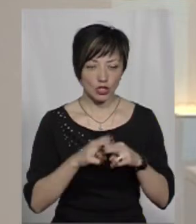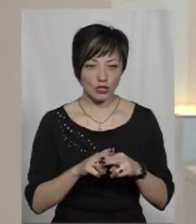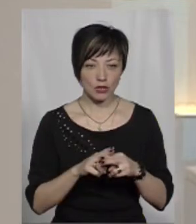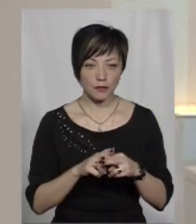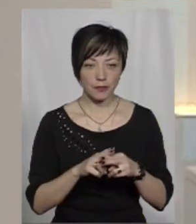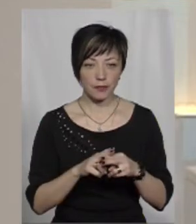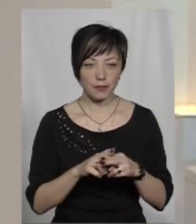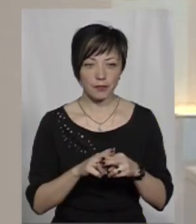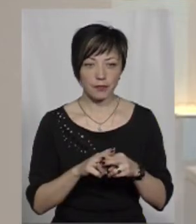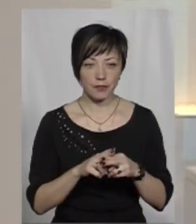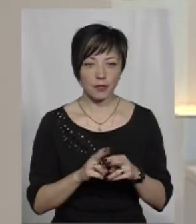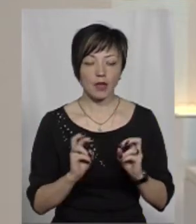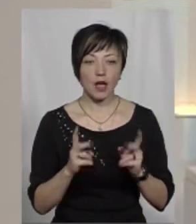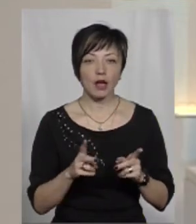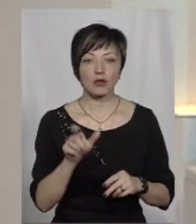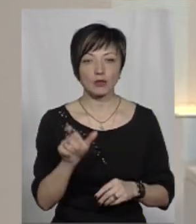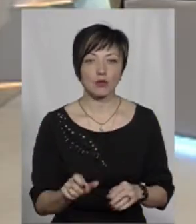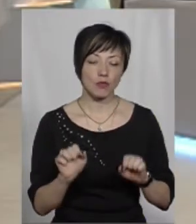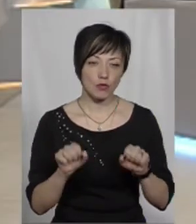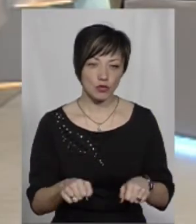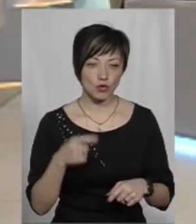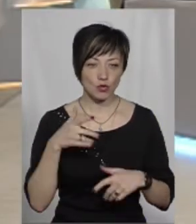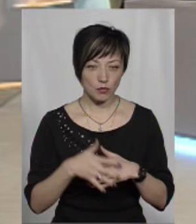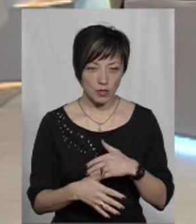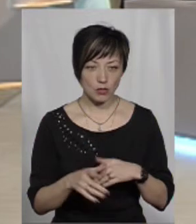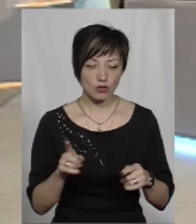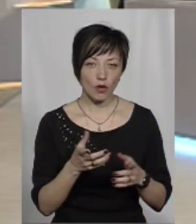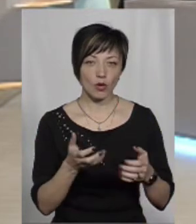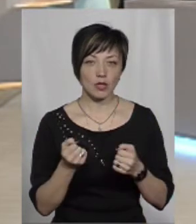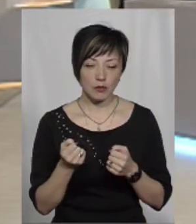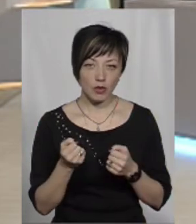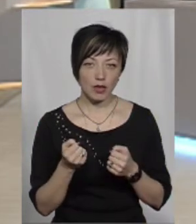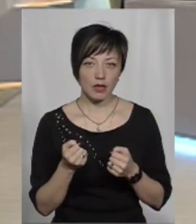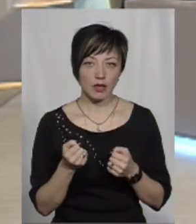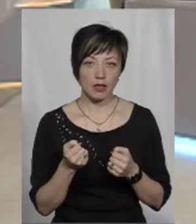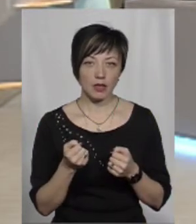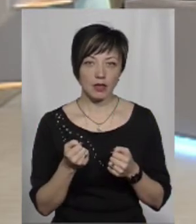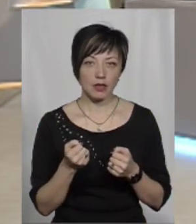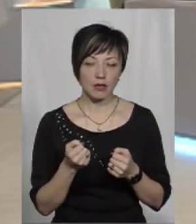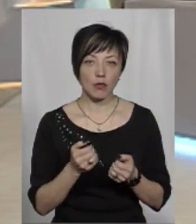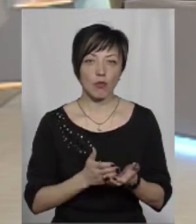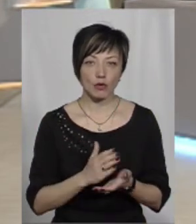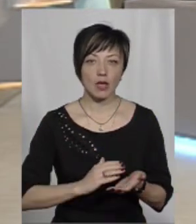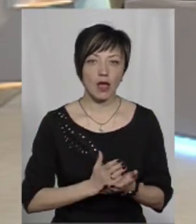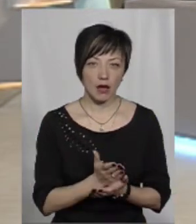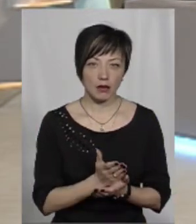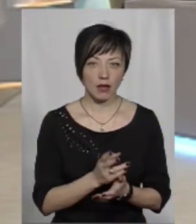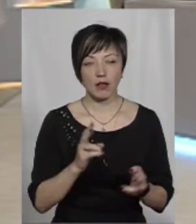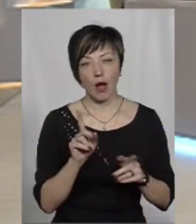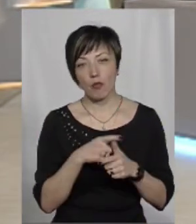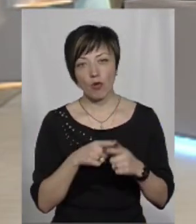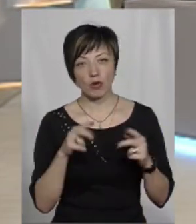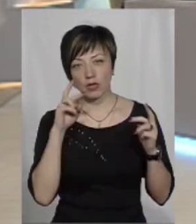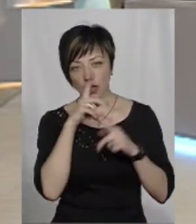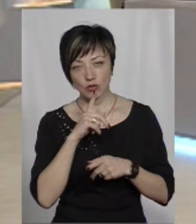технічної. Як споживач може зрозуміти, що він отримує послугу